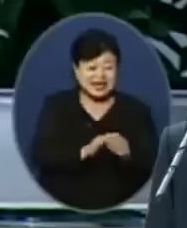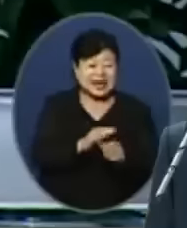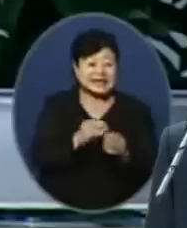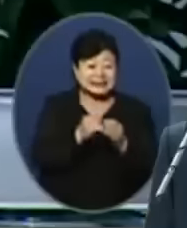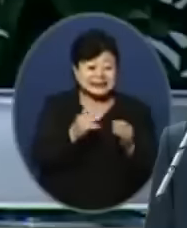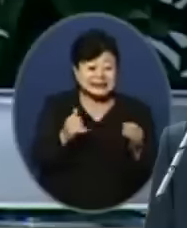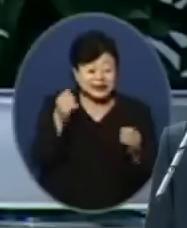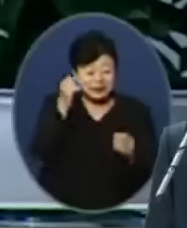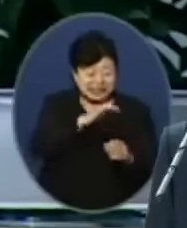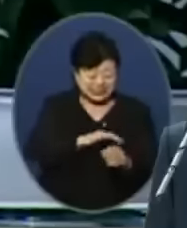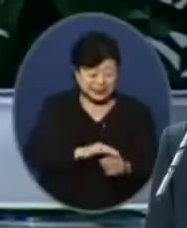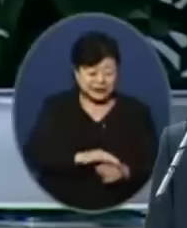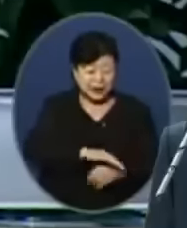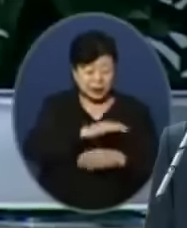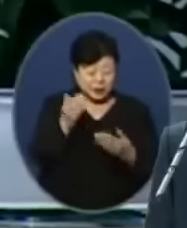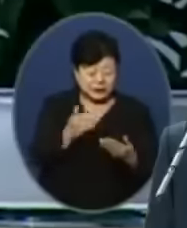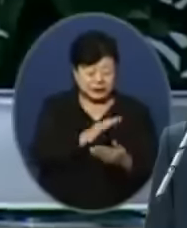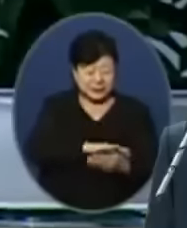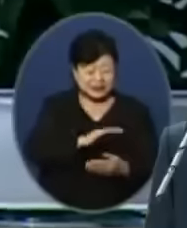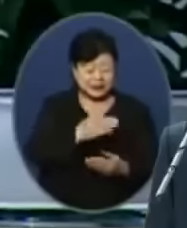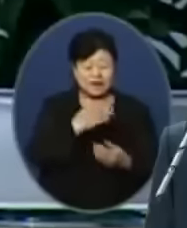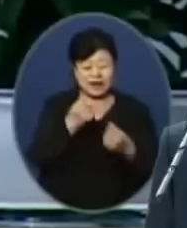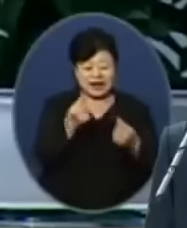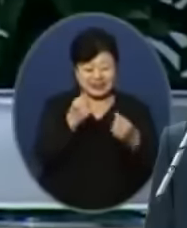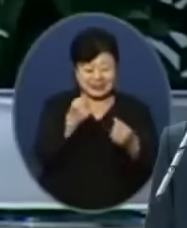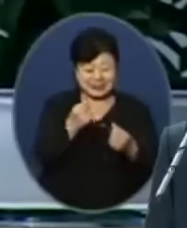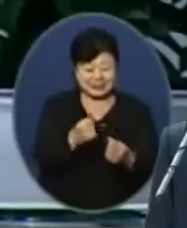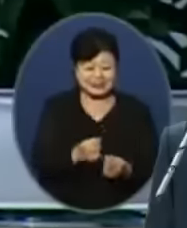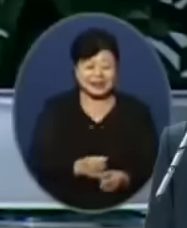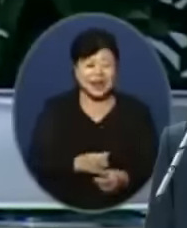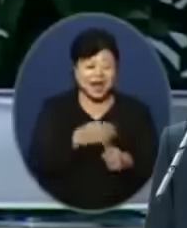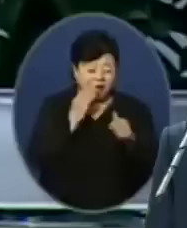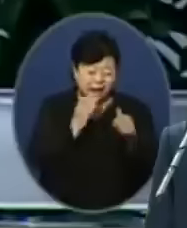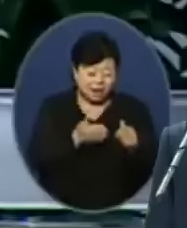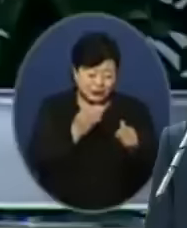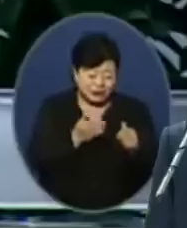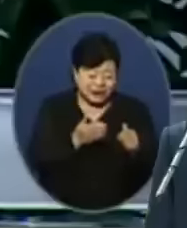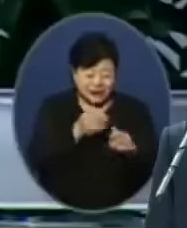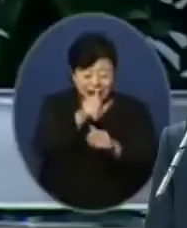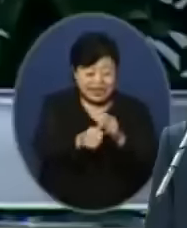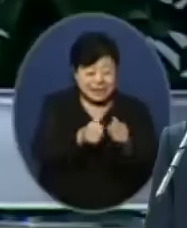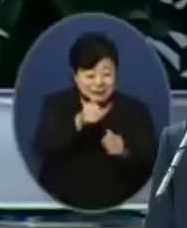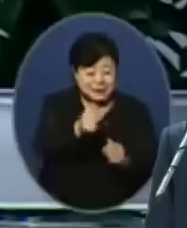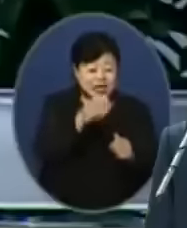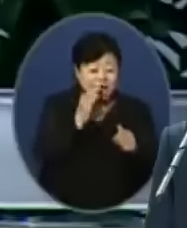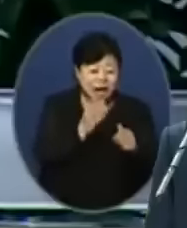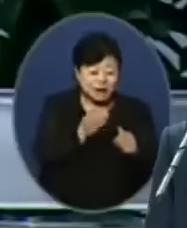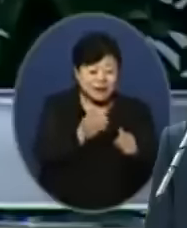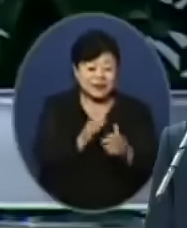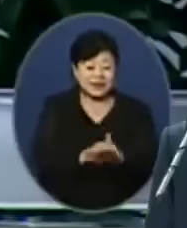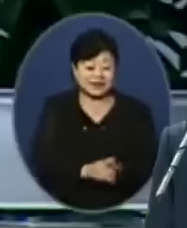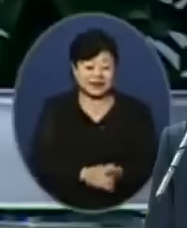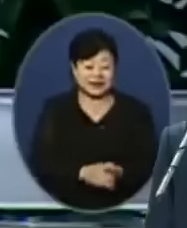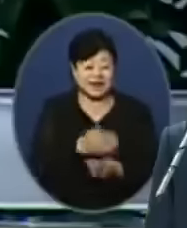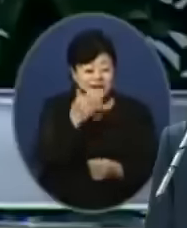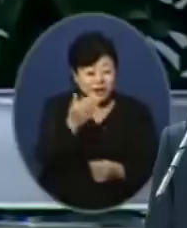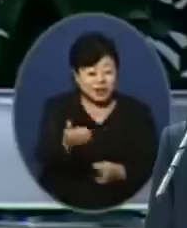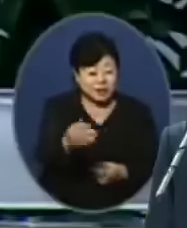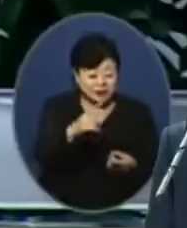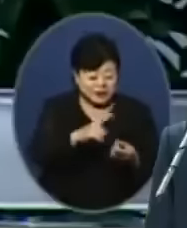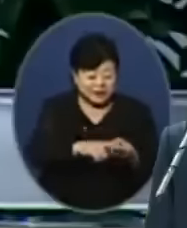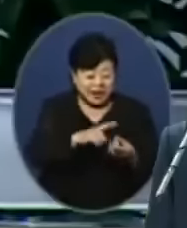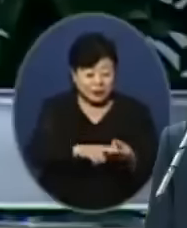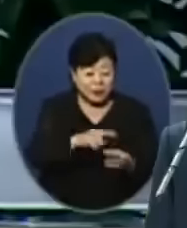내 영혼이 잘됨 같이 내가 범사에 잘됨에 강건하기를 간구한다. 하나님이 간구한다는 것은 여러분이